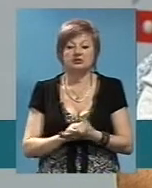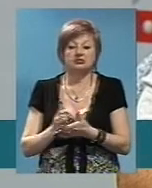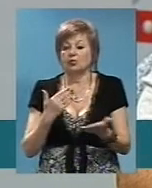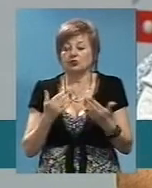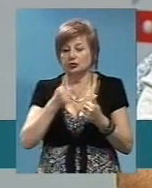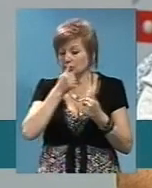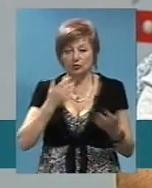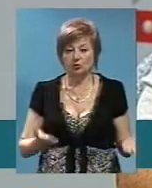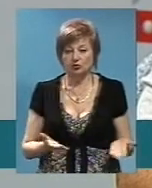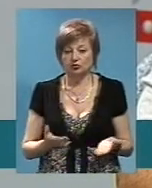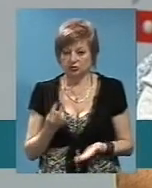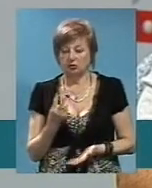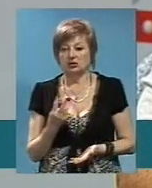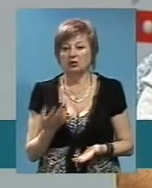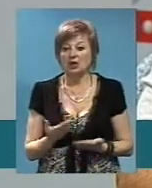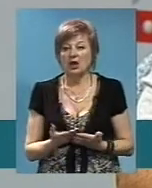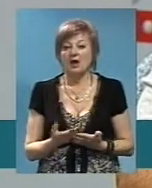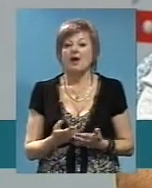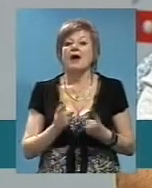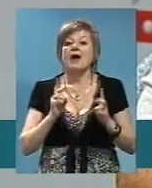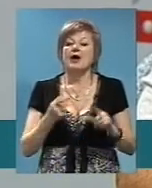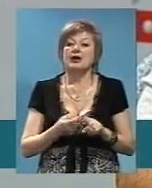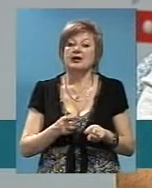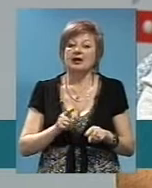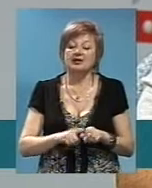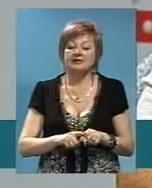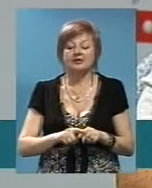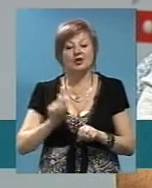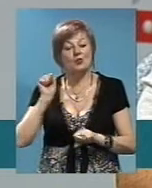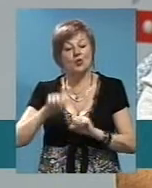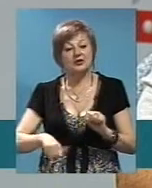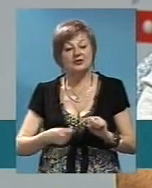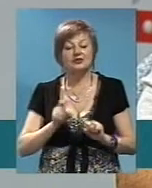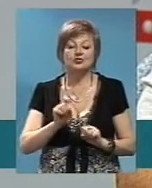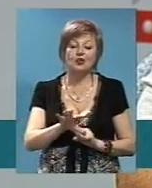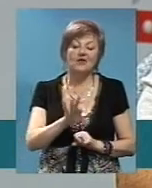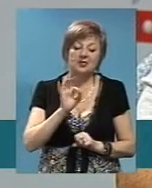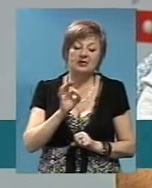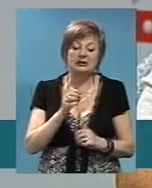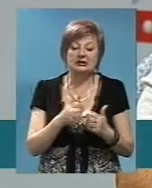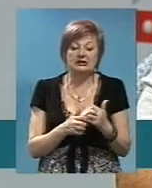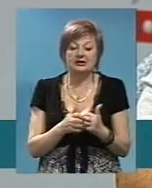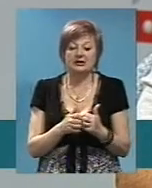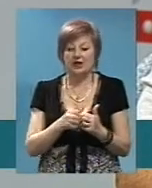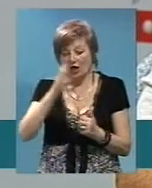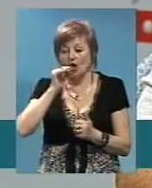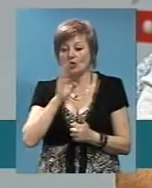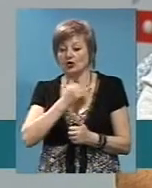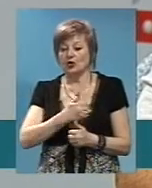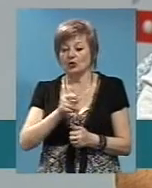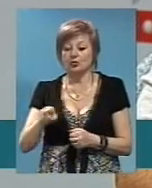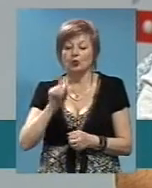можуть знаходитися. Але як в цій ситуації перемогти, тобто яку обрати середину, чи батьки, ту, яку батьки хочуть, щоб